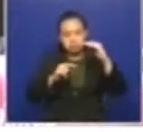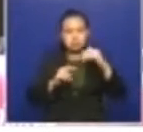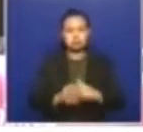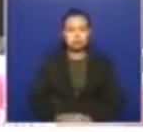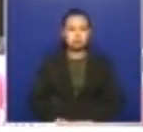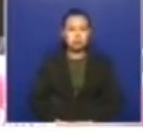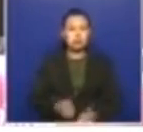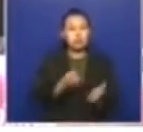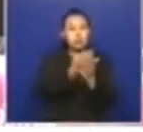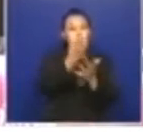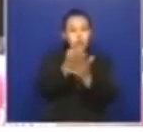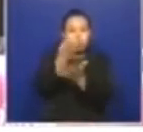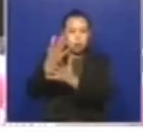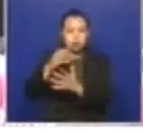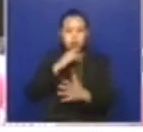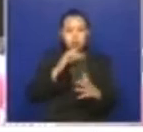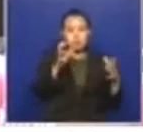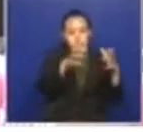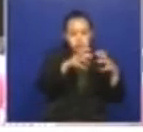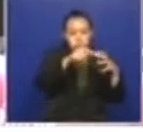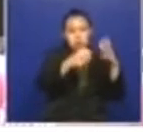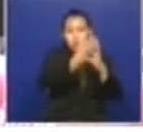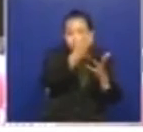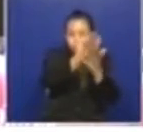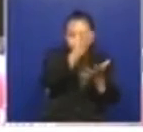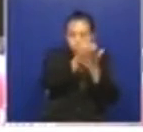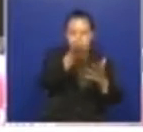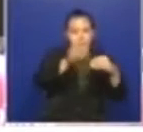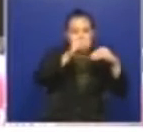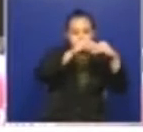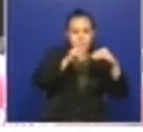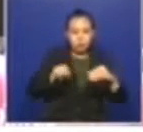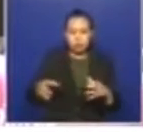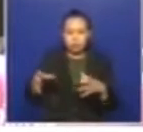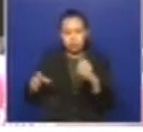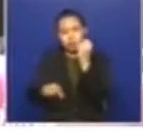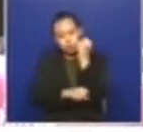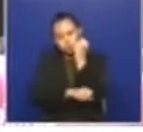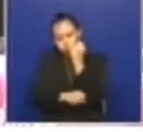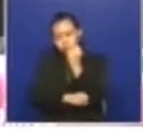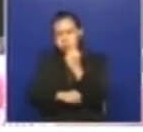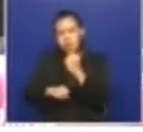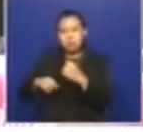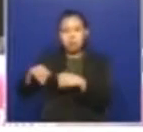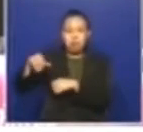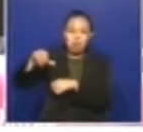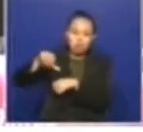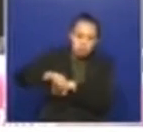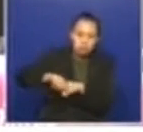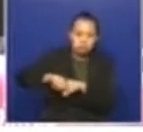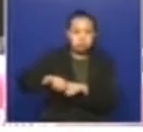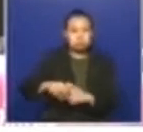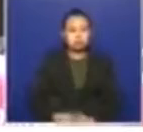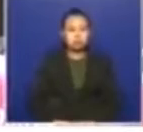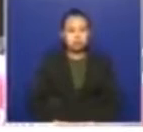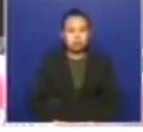แต่ทำไมอีกพวกหนึ่งจนความเหลื่อมล้ำเพราะฉะนั้นเนี่ยถ้าจะเอาสายตาต่างชาติมาแล้วมาเป็นฐ